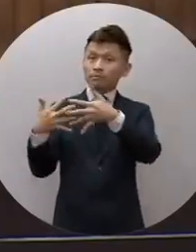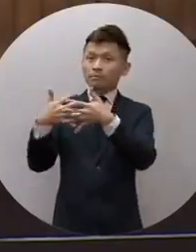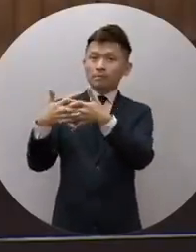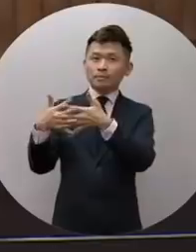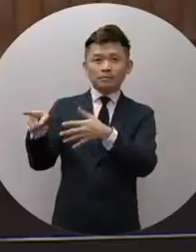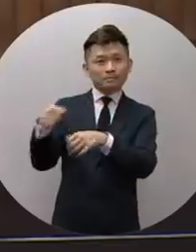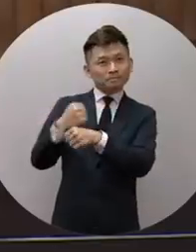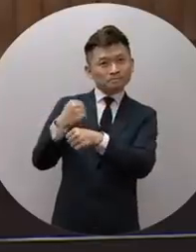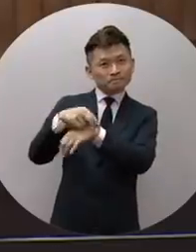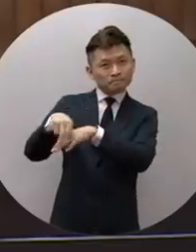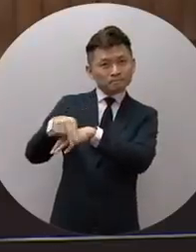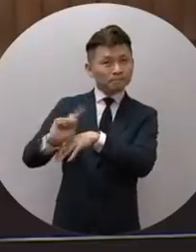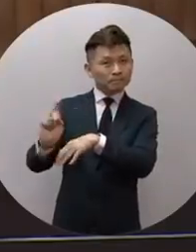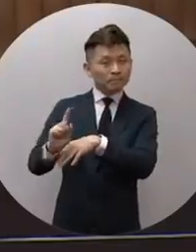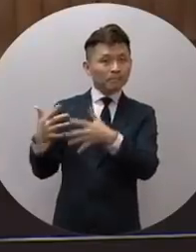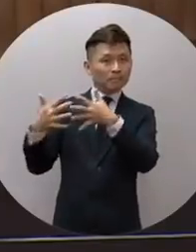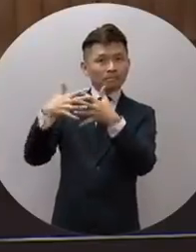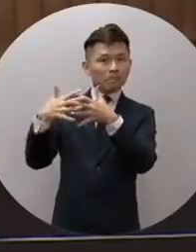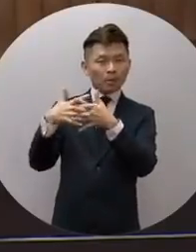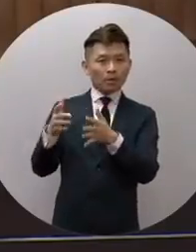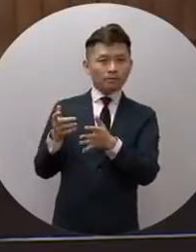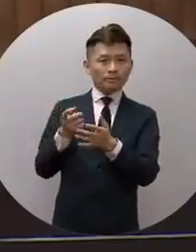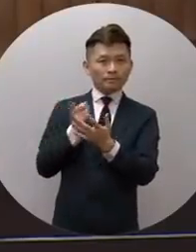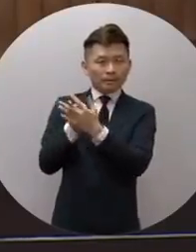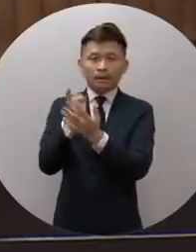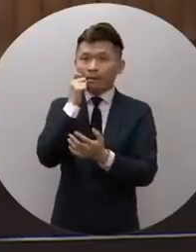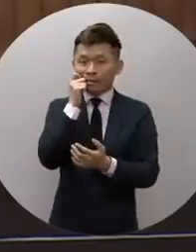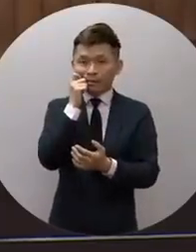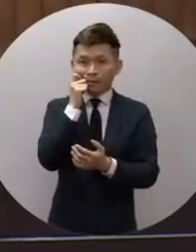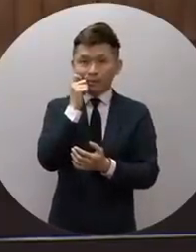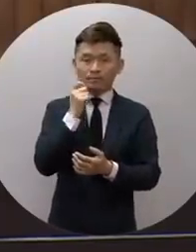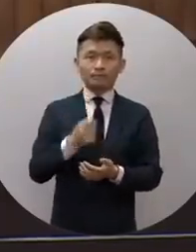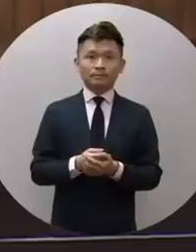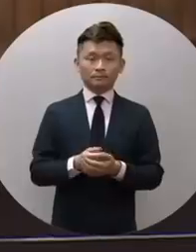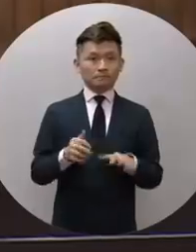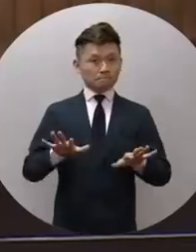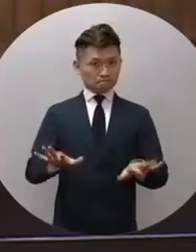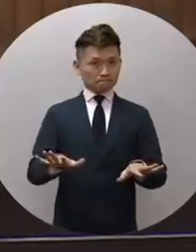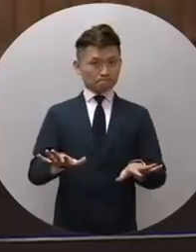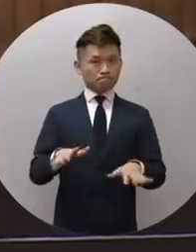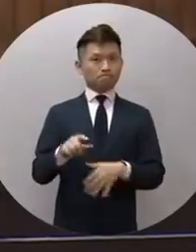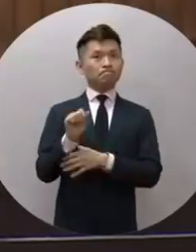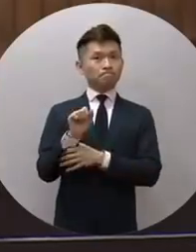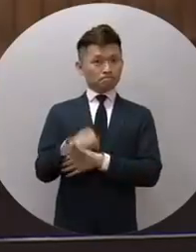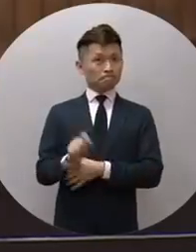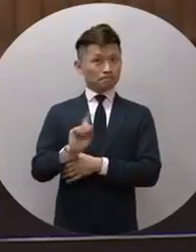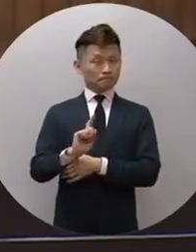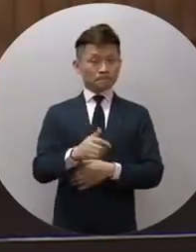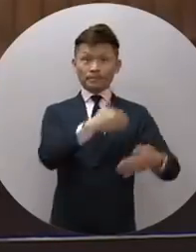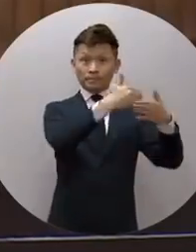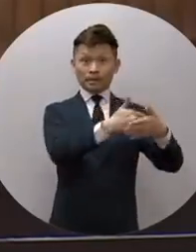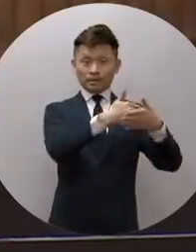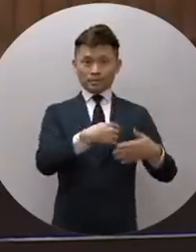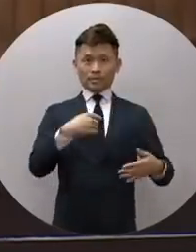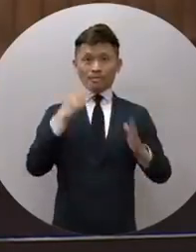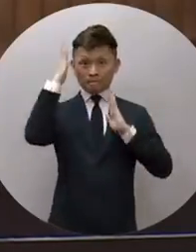看，美国非常不可预测，而我们当前也必须承认，中国和我们很